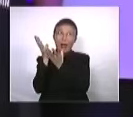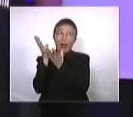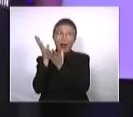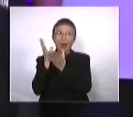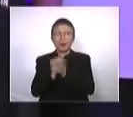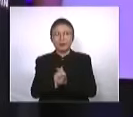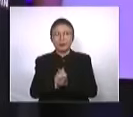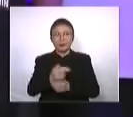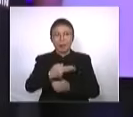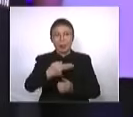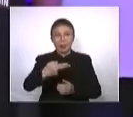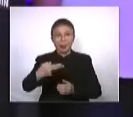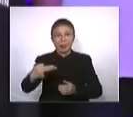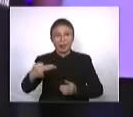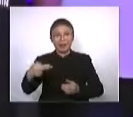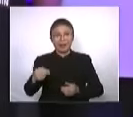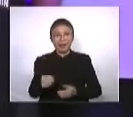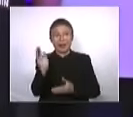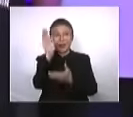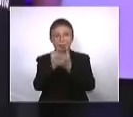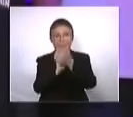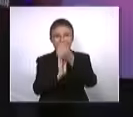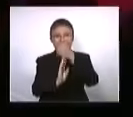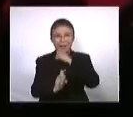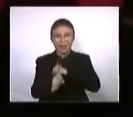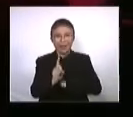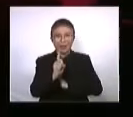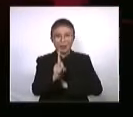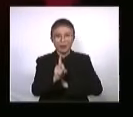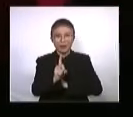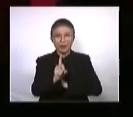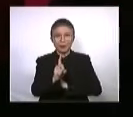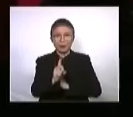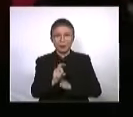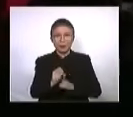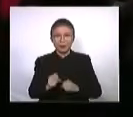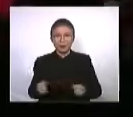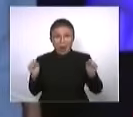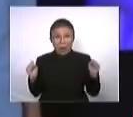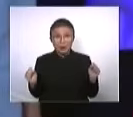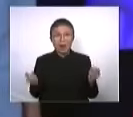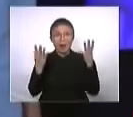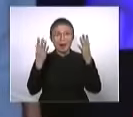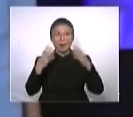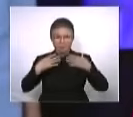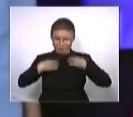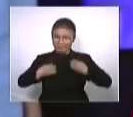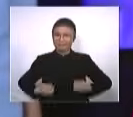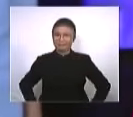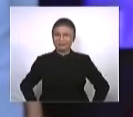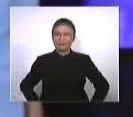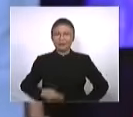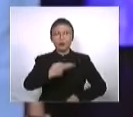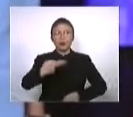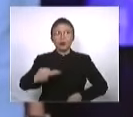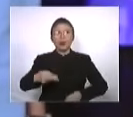apa namanya E pertanyaan dan jawaban dan itu terjadi pada debat kemarin bahkan cenderung mencari